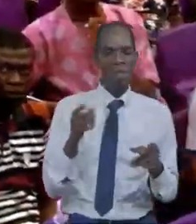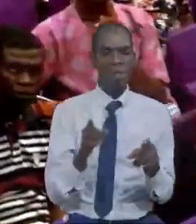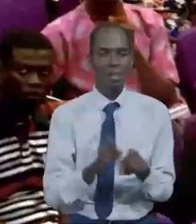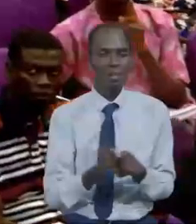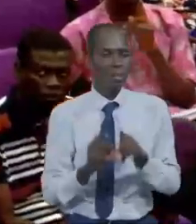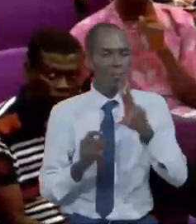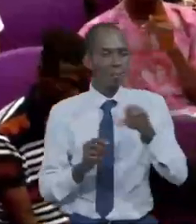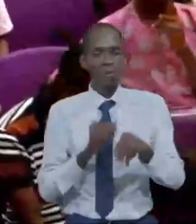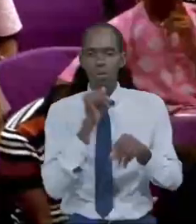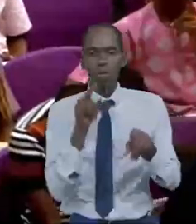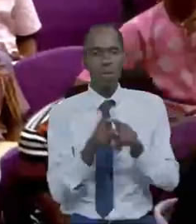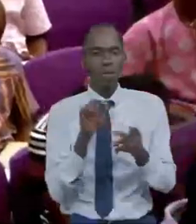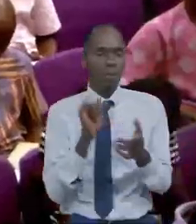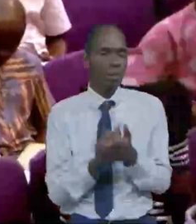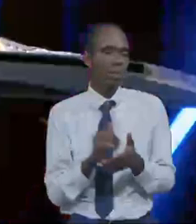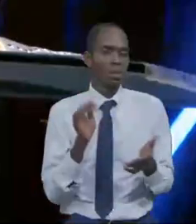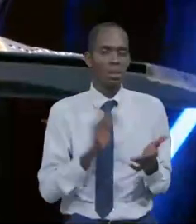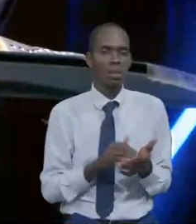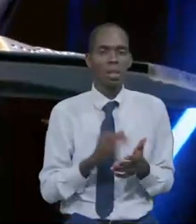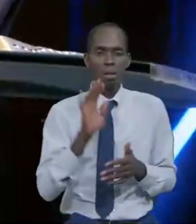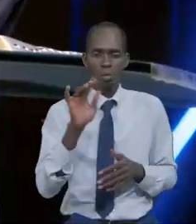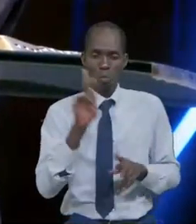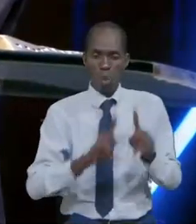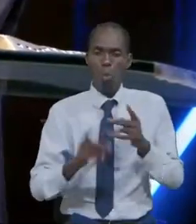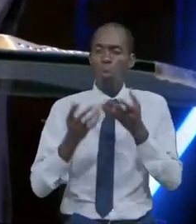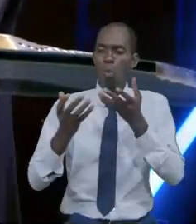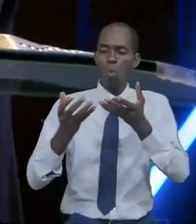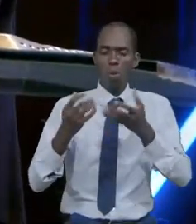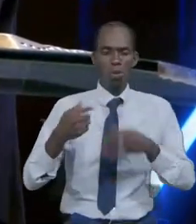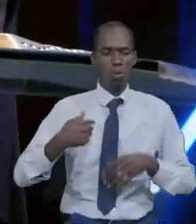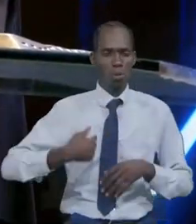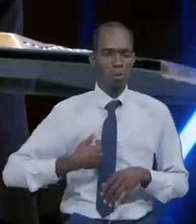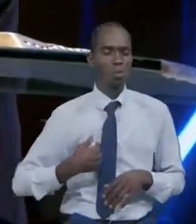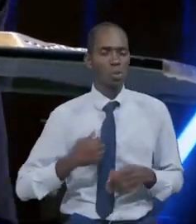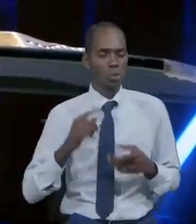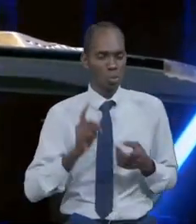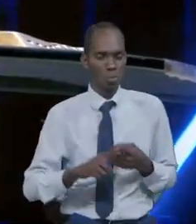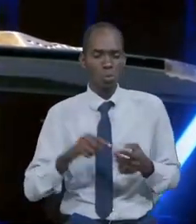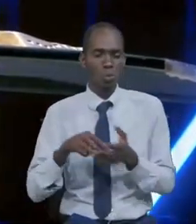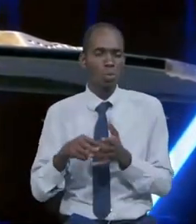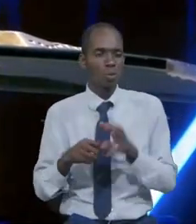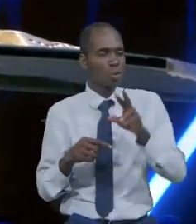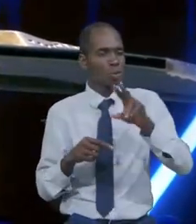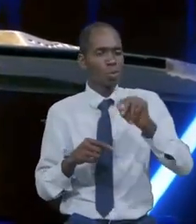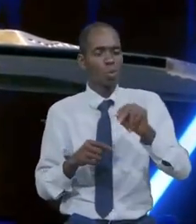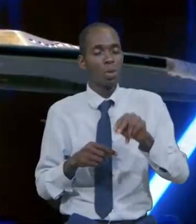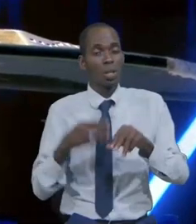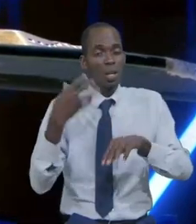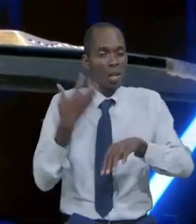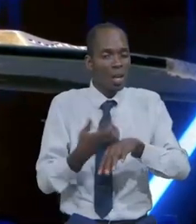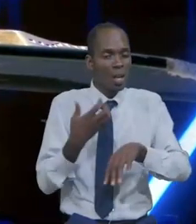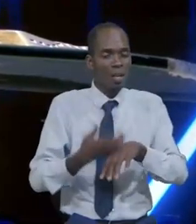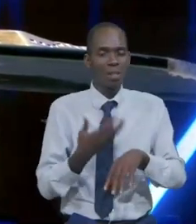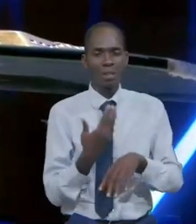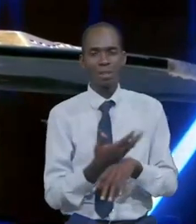Les gens voudraient que je fasse. Non, ce n'est pas la décision des gens. Les difficultés sont là,